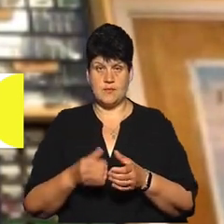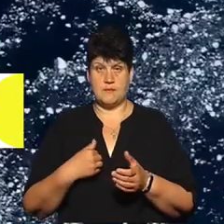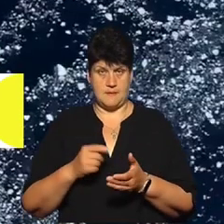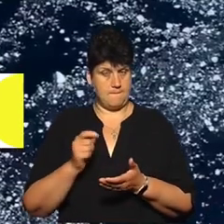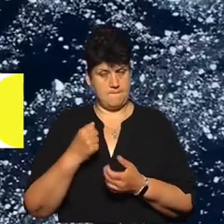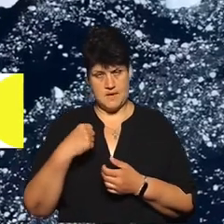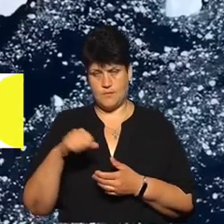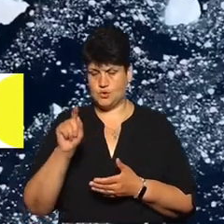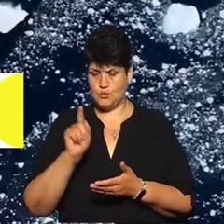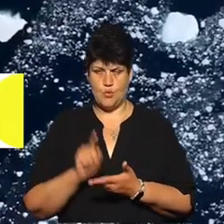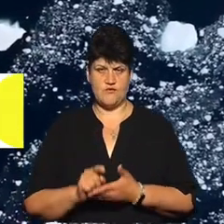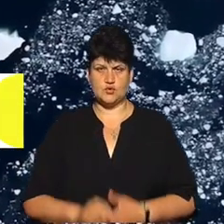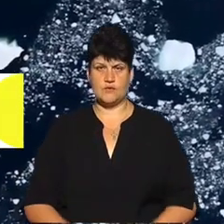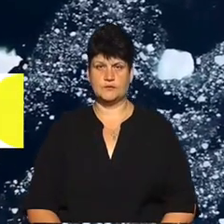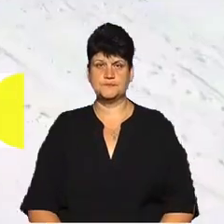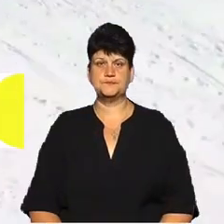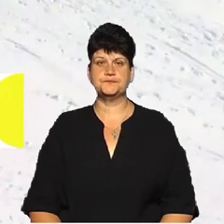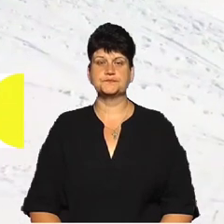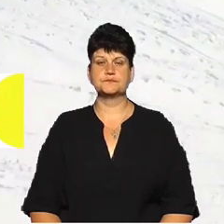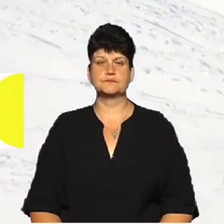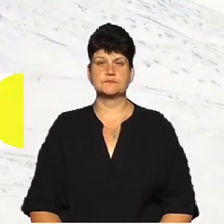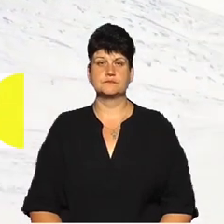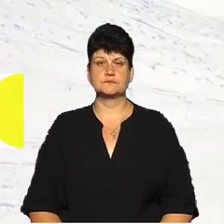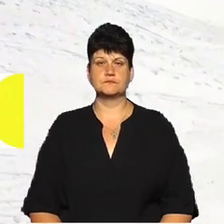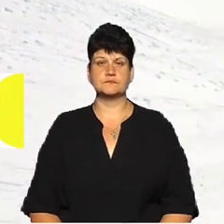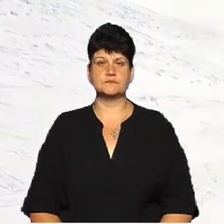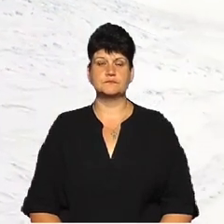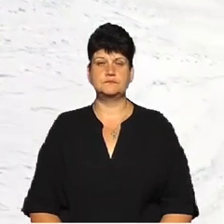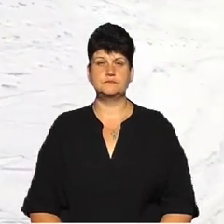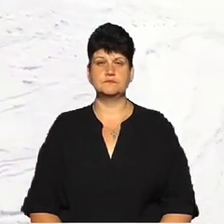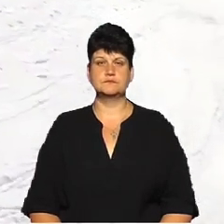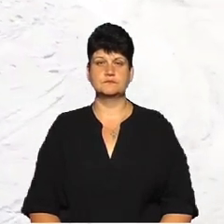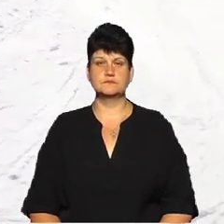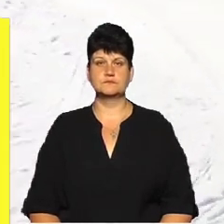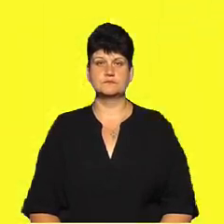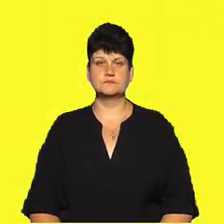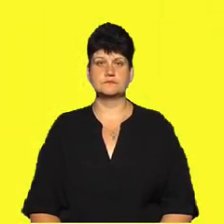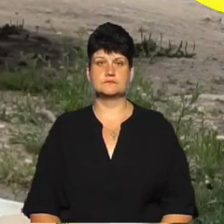обов'язково. Мирослава Західна, новини на Суспільному, Тернопіль.